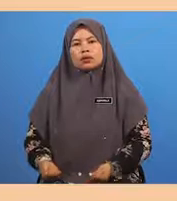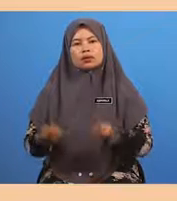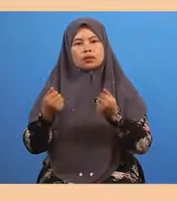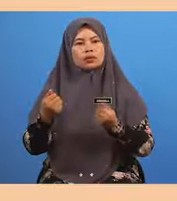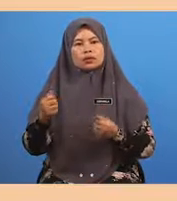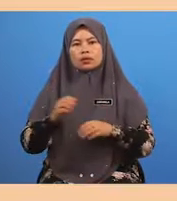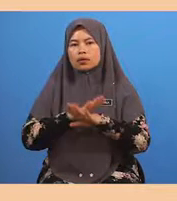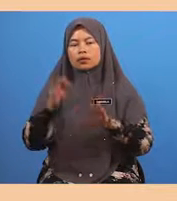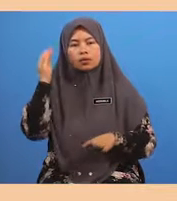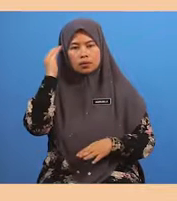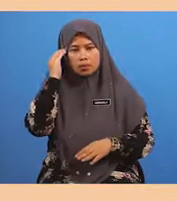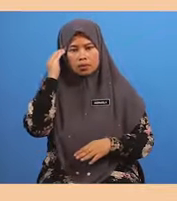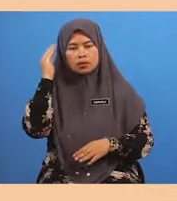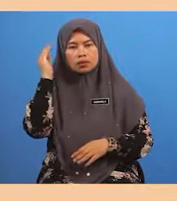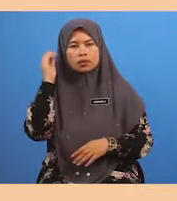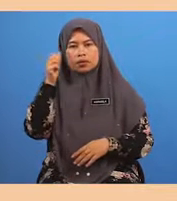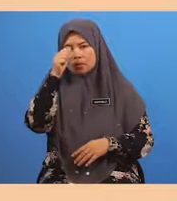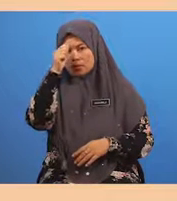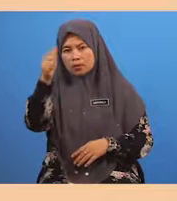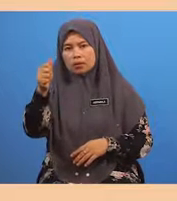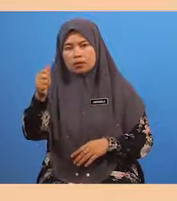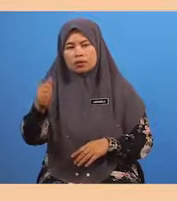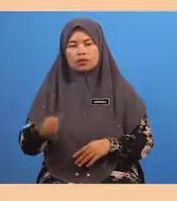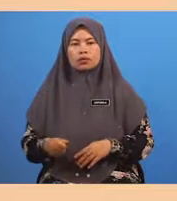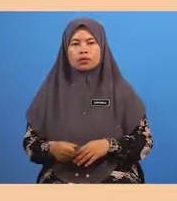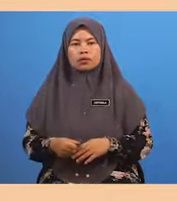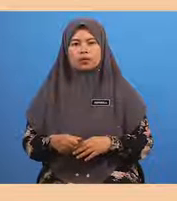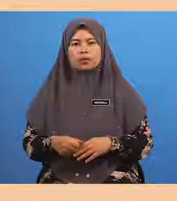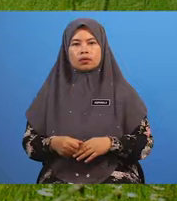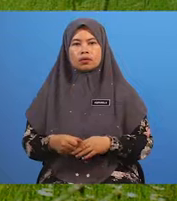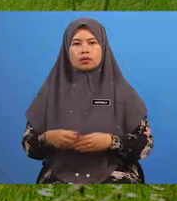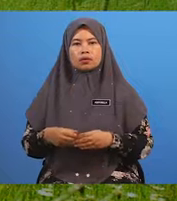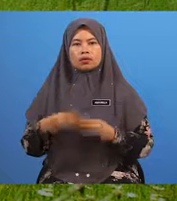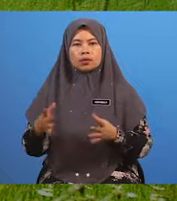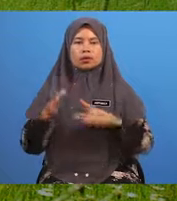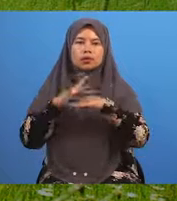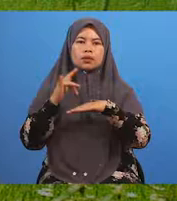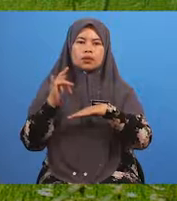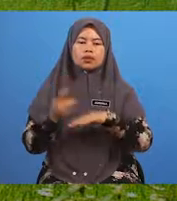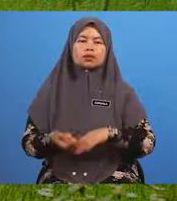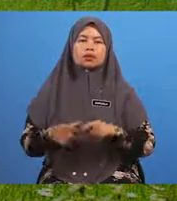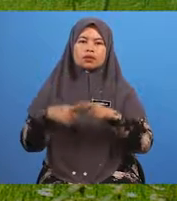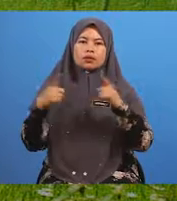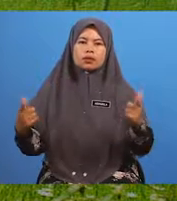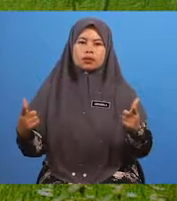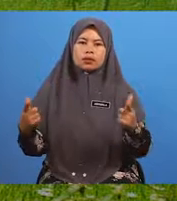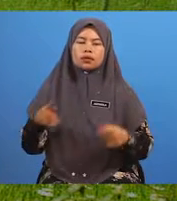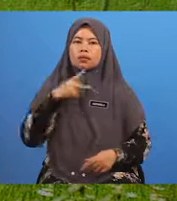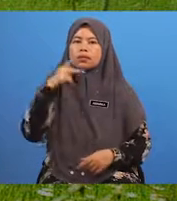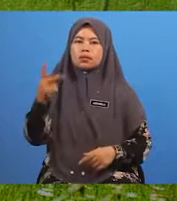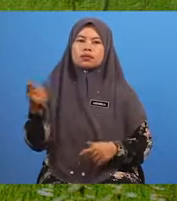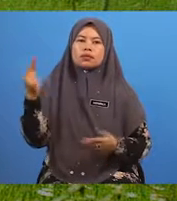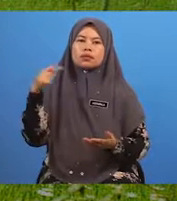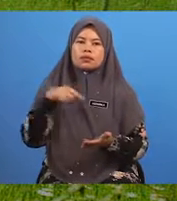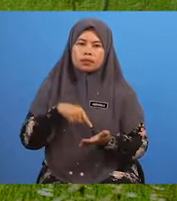memerintahkan supaya anak angkat dipanggil dengan panggilan-panggilan yang lain. Perintah ini adalah selaras dengan